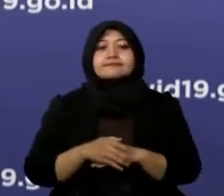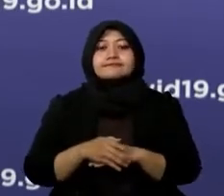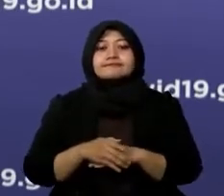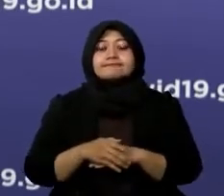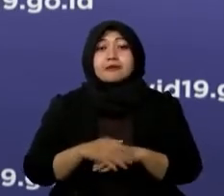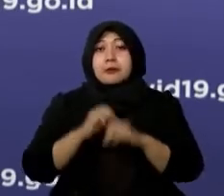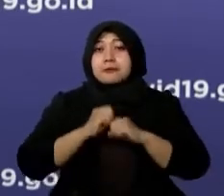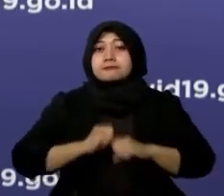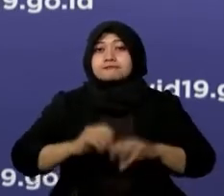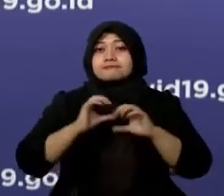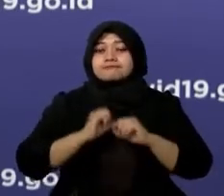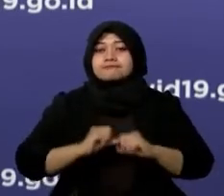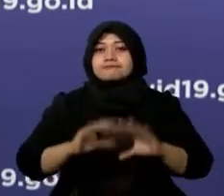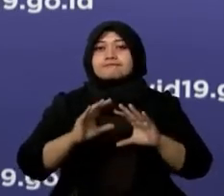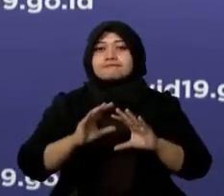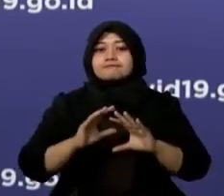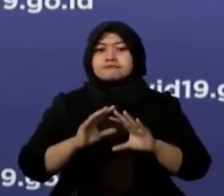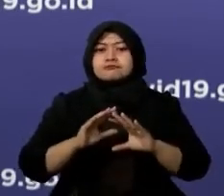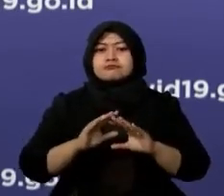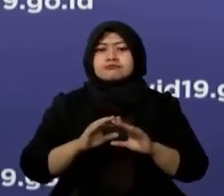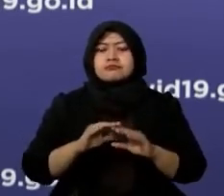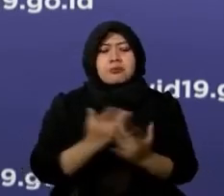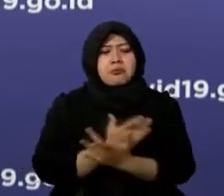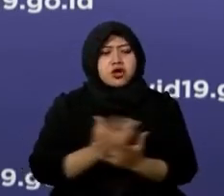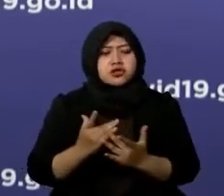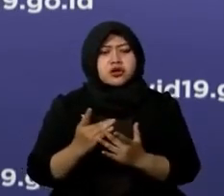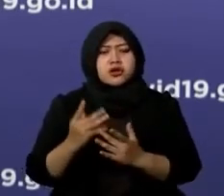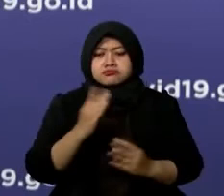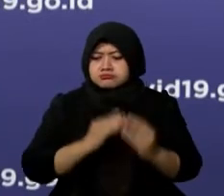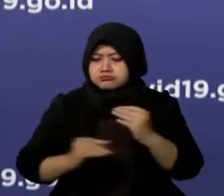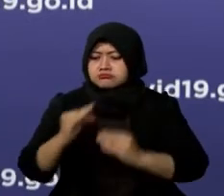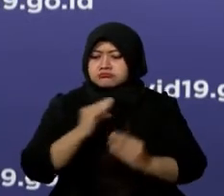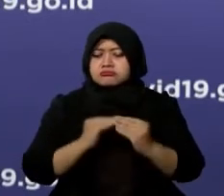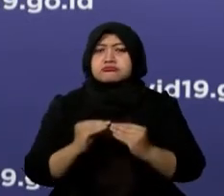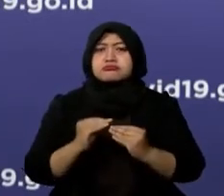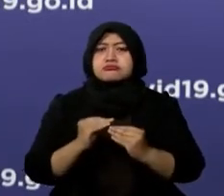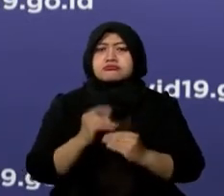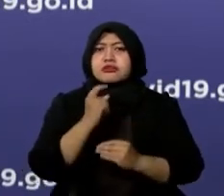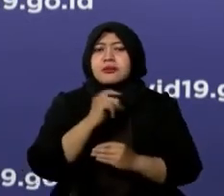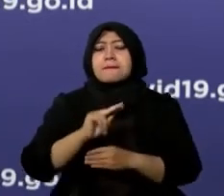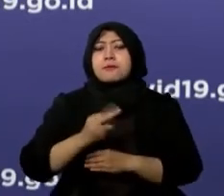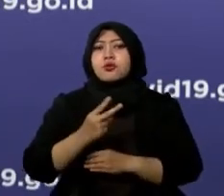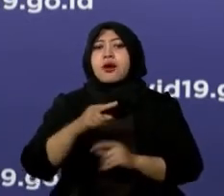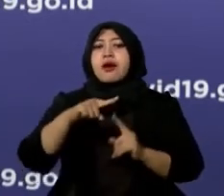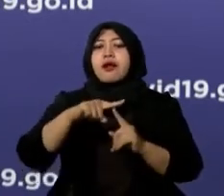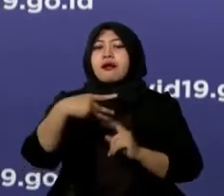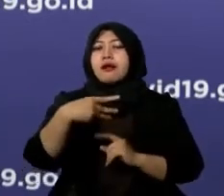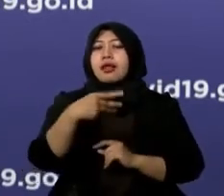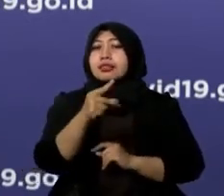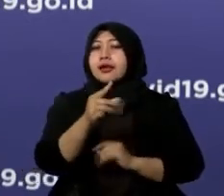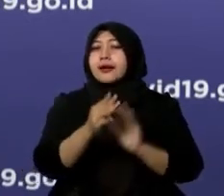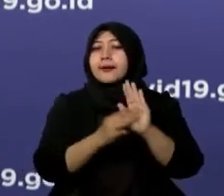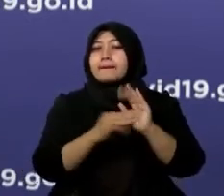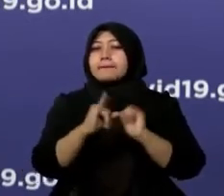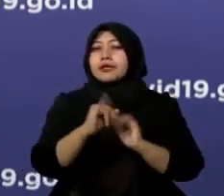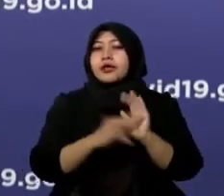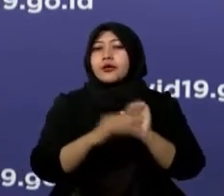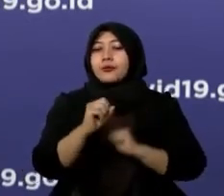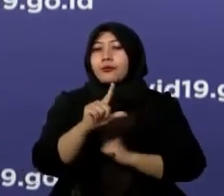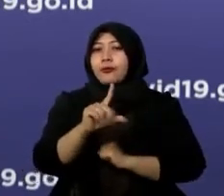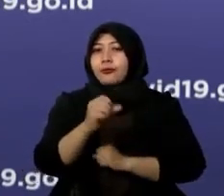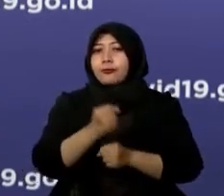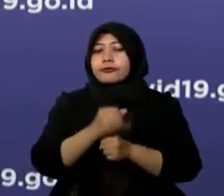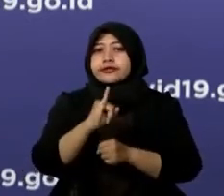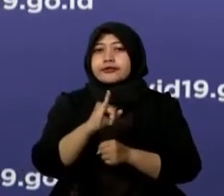selama ini banyak diperbincangkan oleh masyarakat terkait dengan perubahan terminologi di dalam